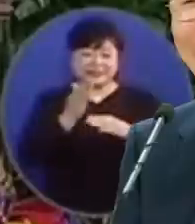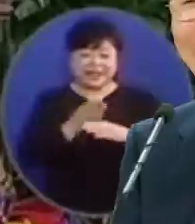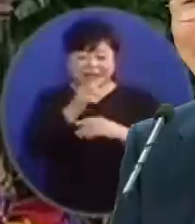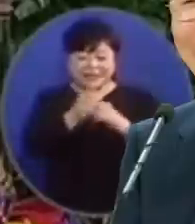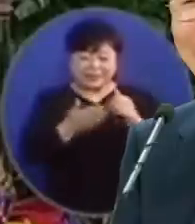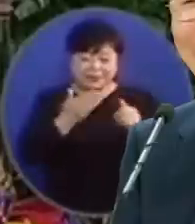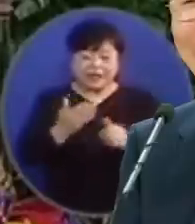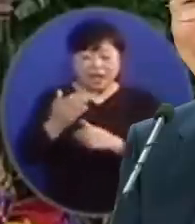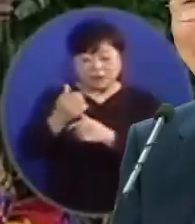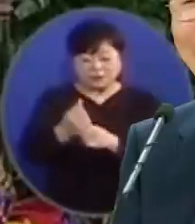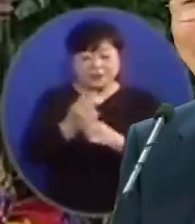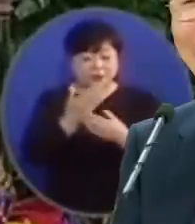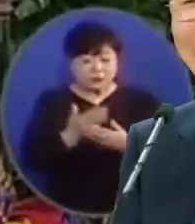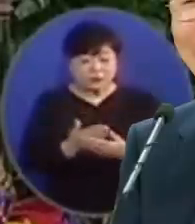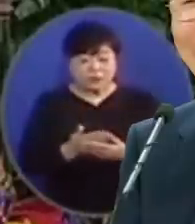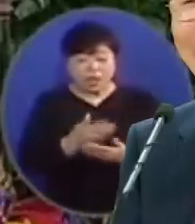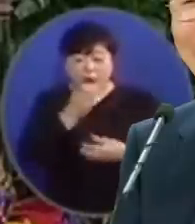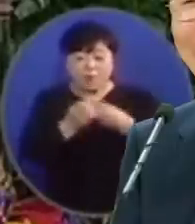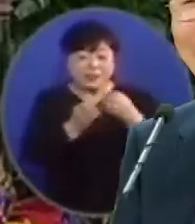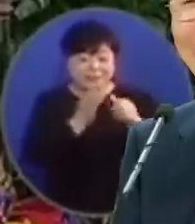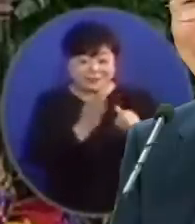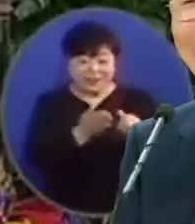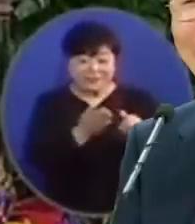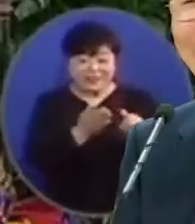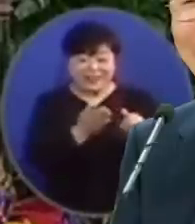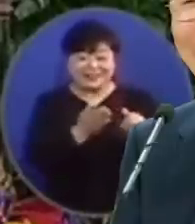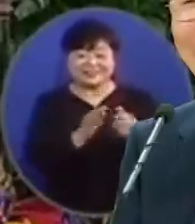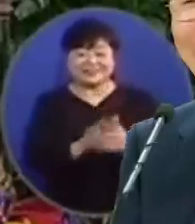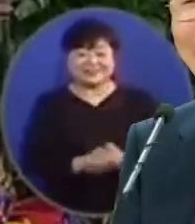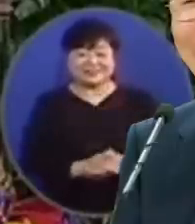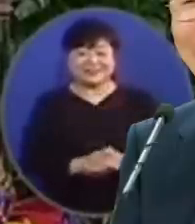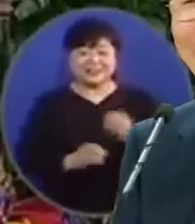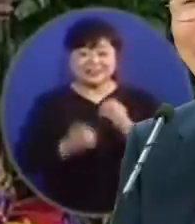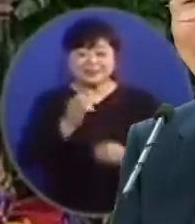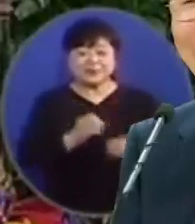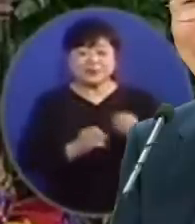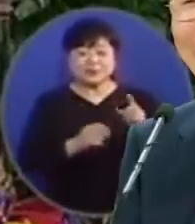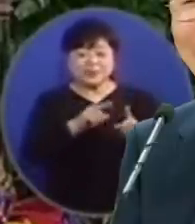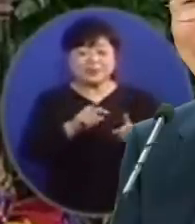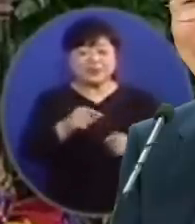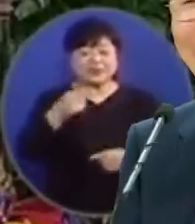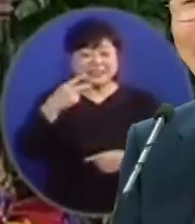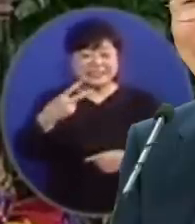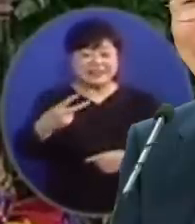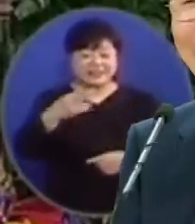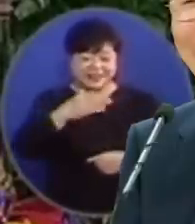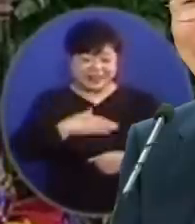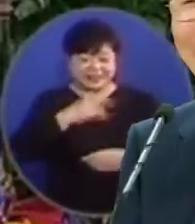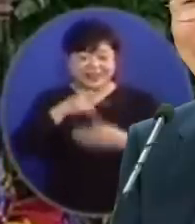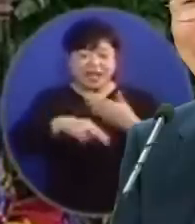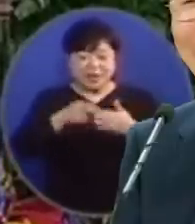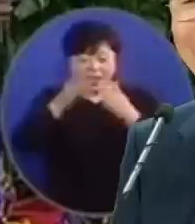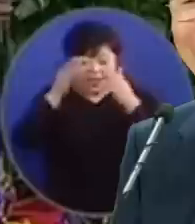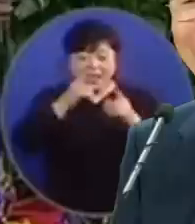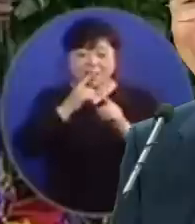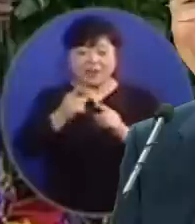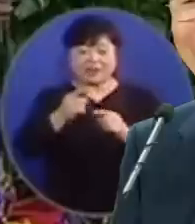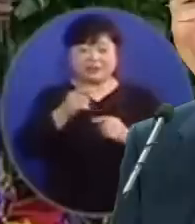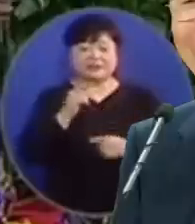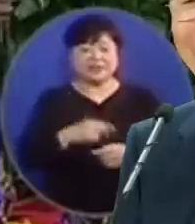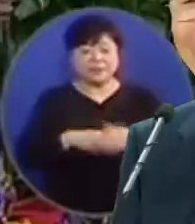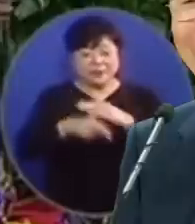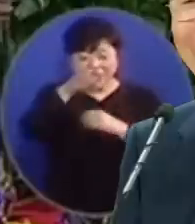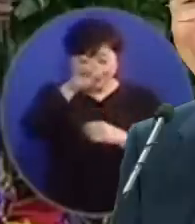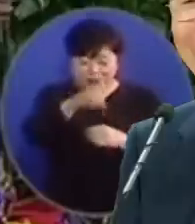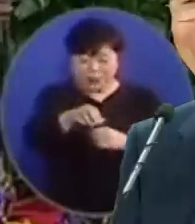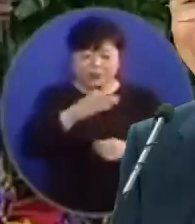하나님이 나를 붙들어 주신다고 고백을 하십시오. 시편 91편 2절로 3절처럼 나는 야훼를 향하여 말하기를 그는